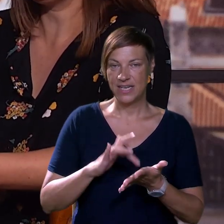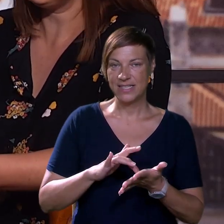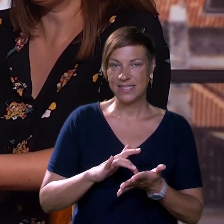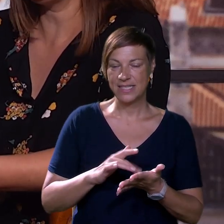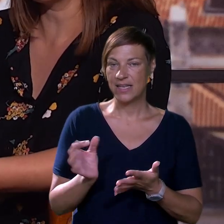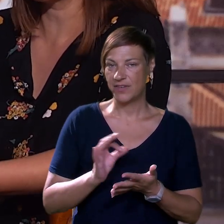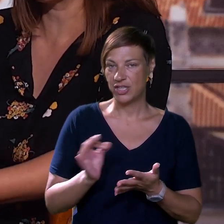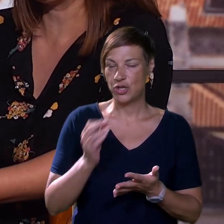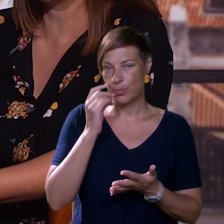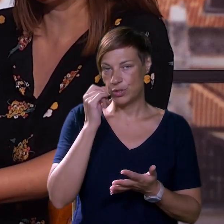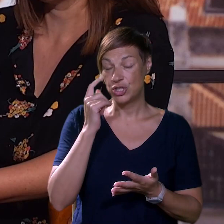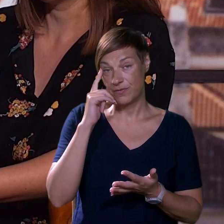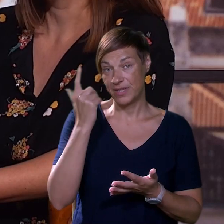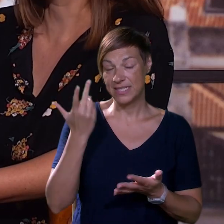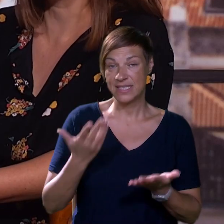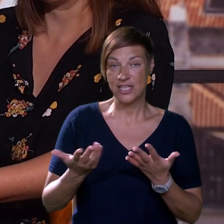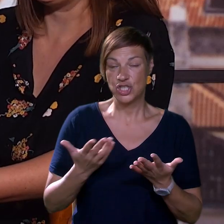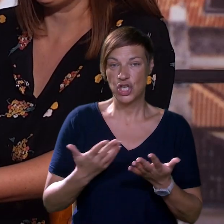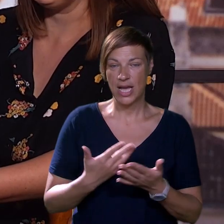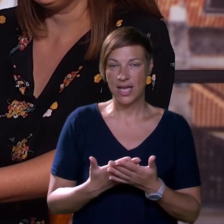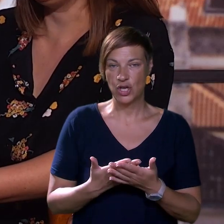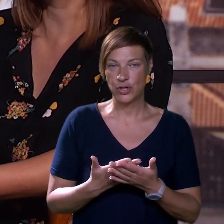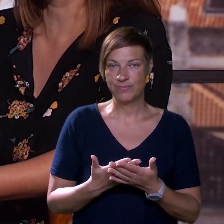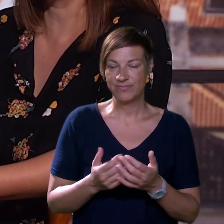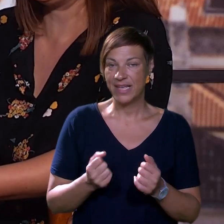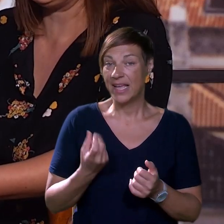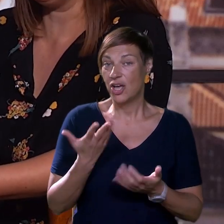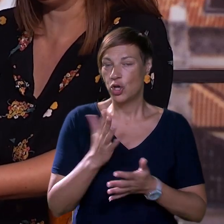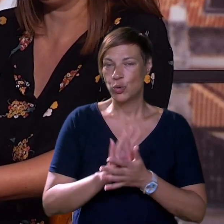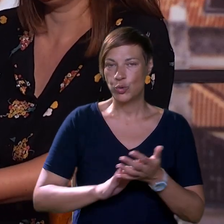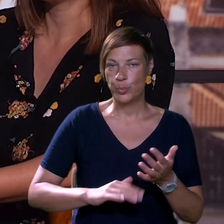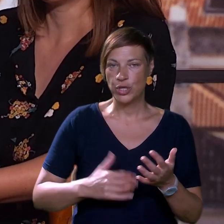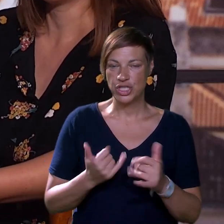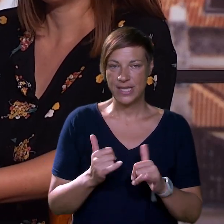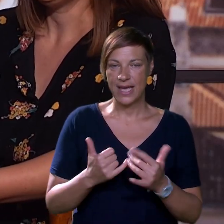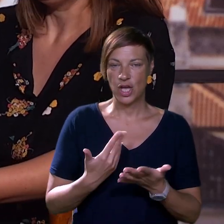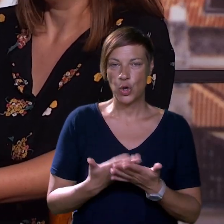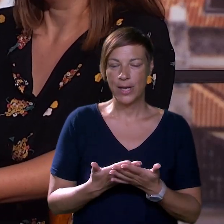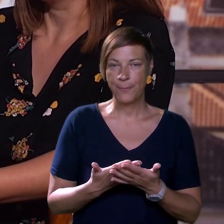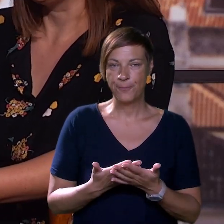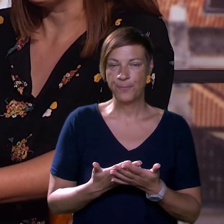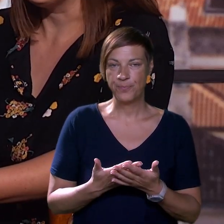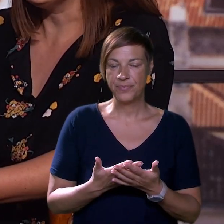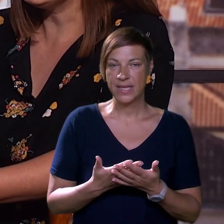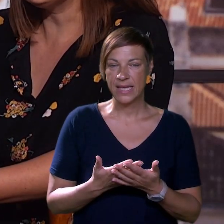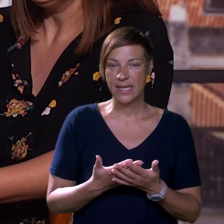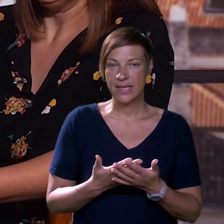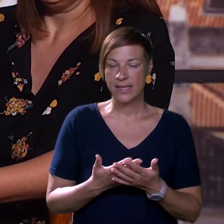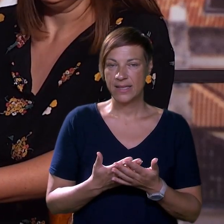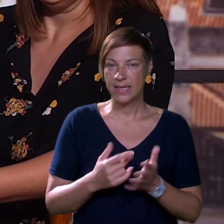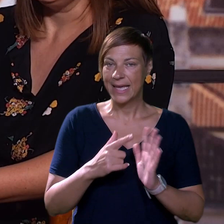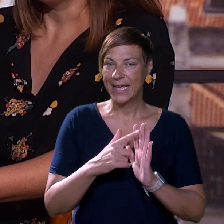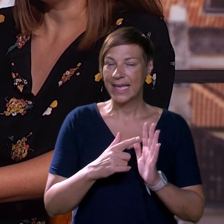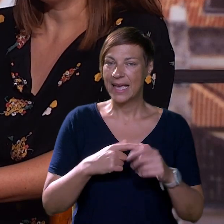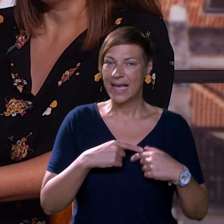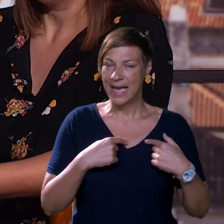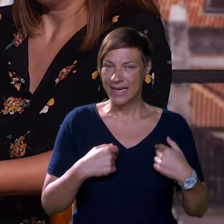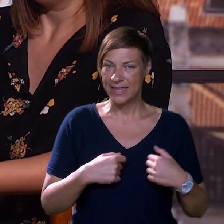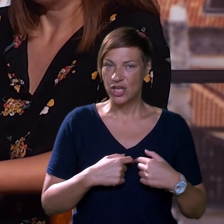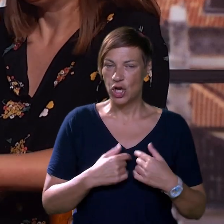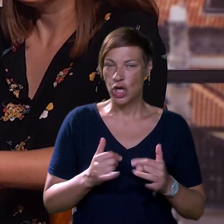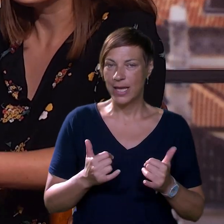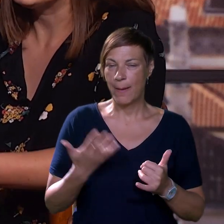ciljeve, onda vrlo dobro čovjek zna što i kako. Naravno, ili otkud krenuti. Je, tako je. Kardiologija, je li